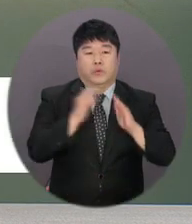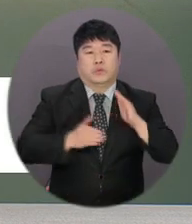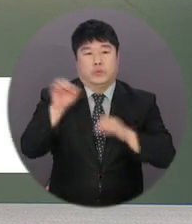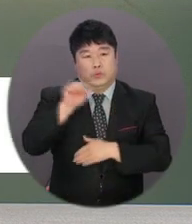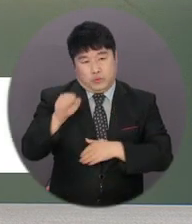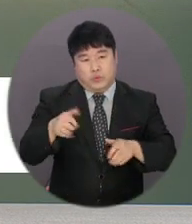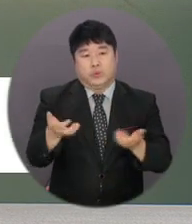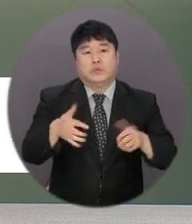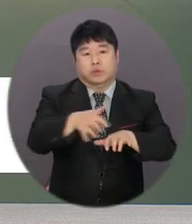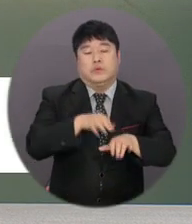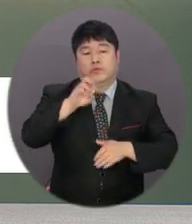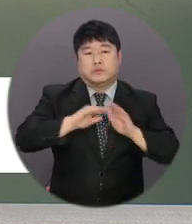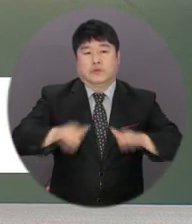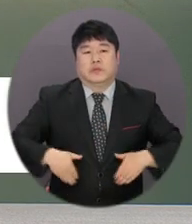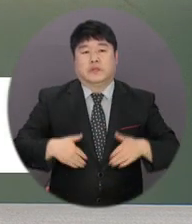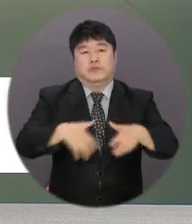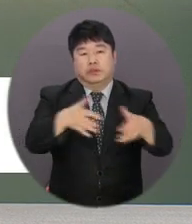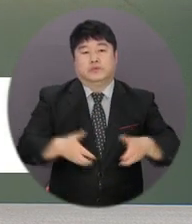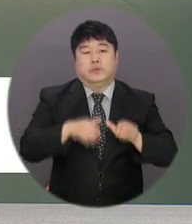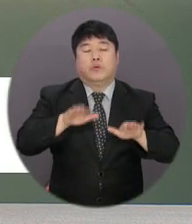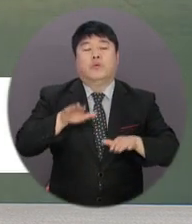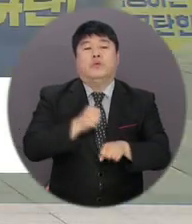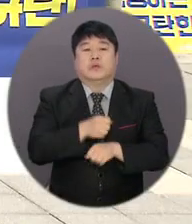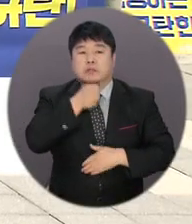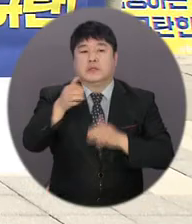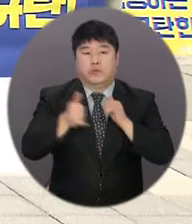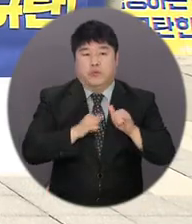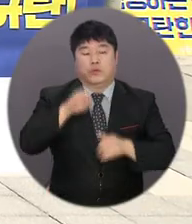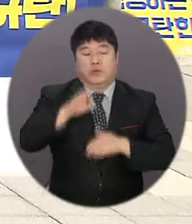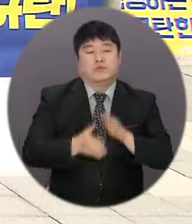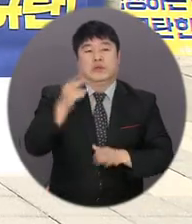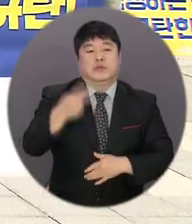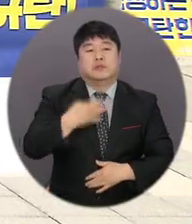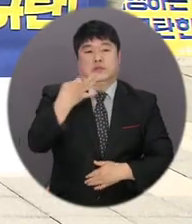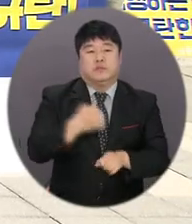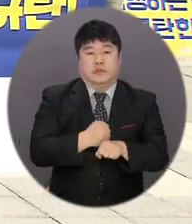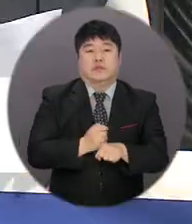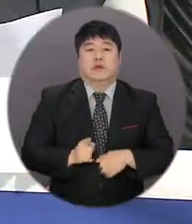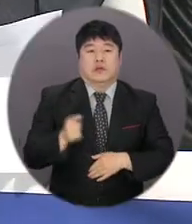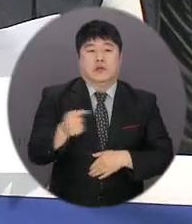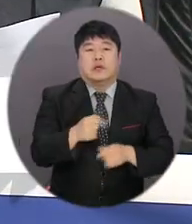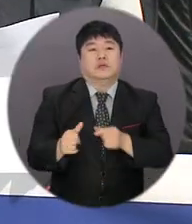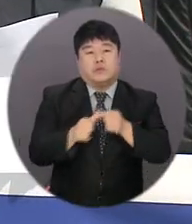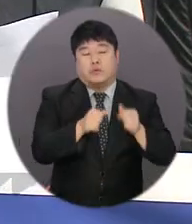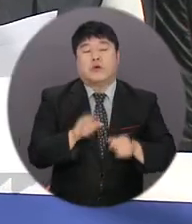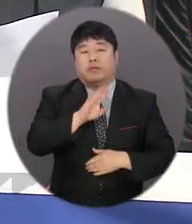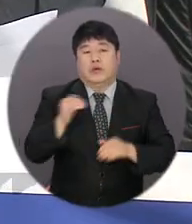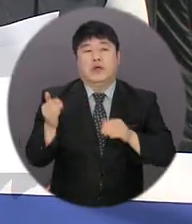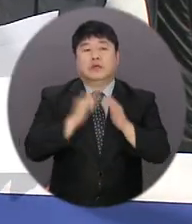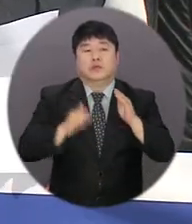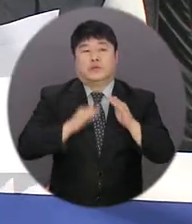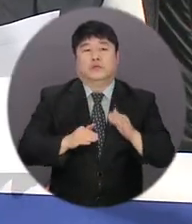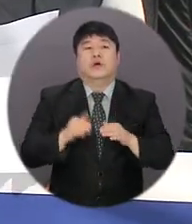공공운수노조 광주전남지부는 오늘 기자회견을 열고 광주시가 지난 2014년 간접고용과 비정규직의